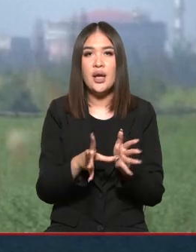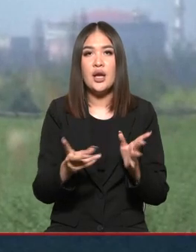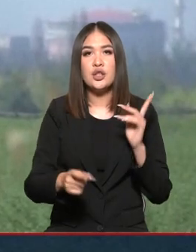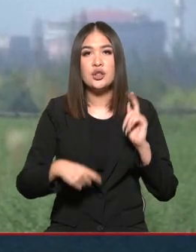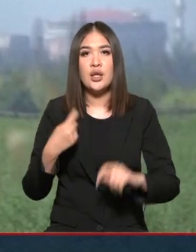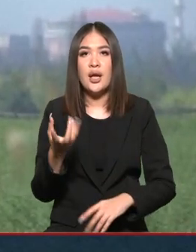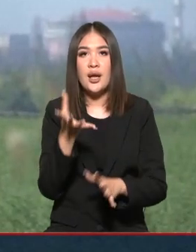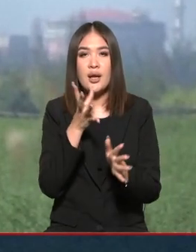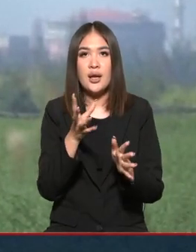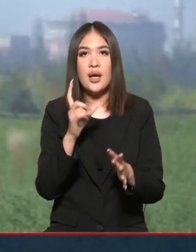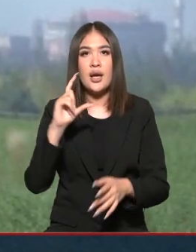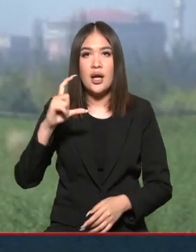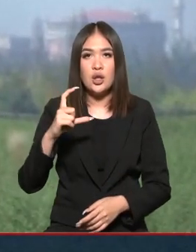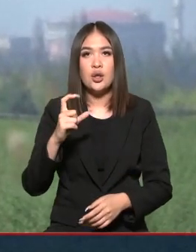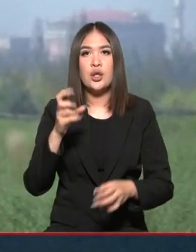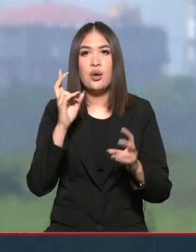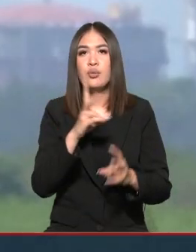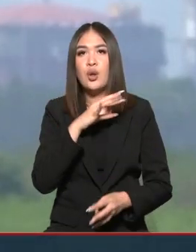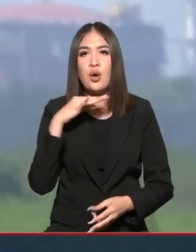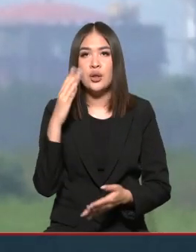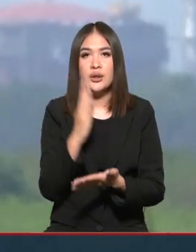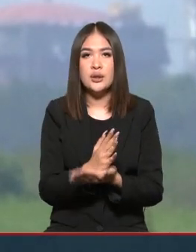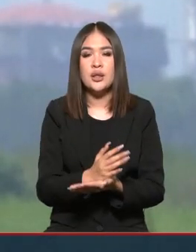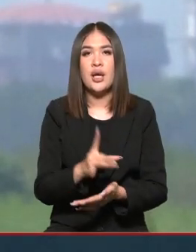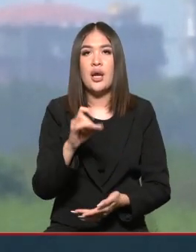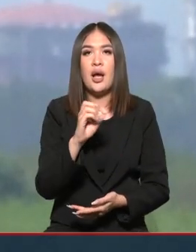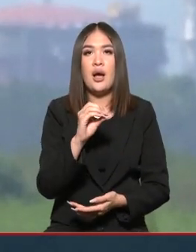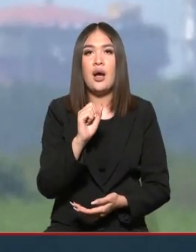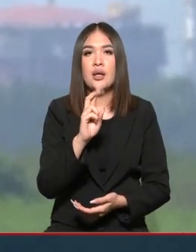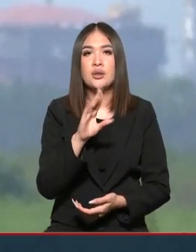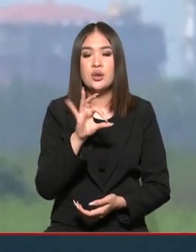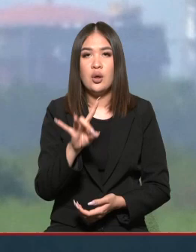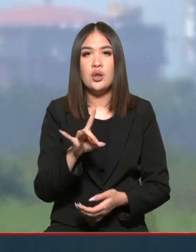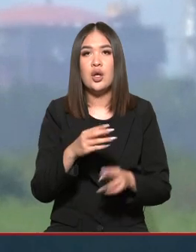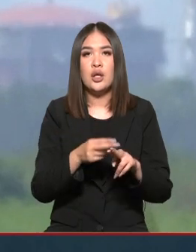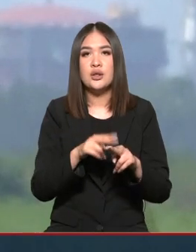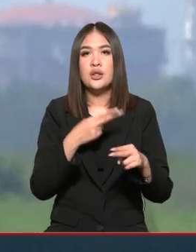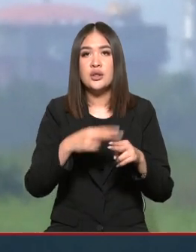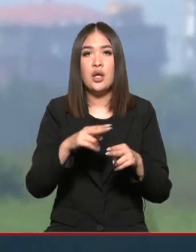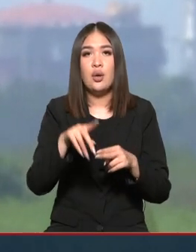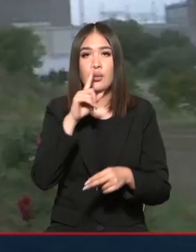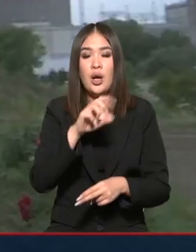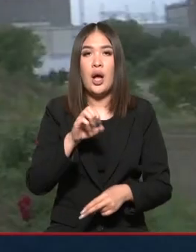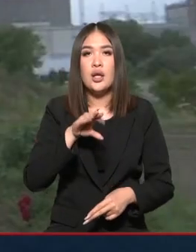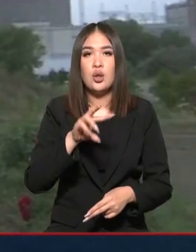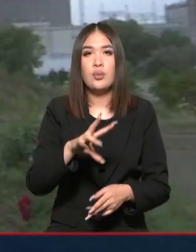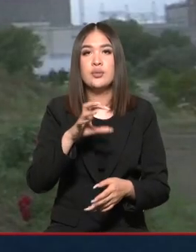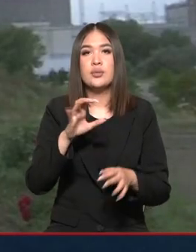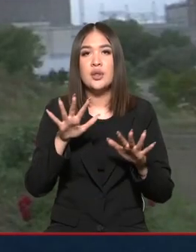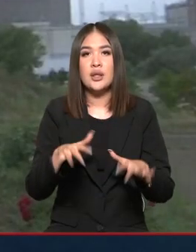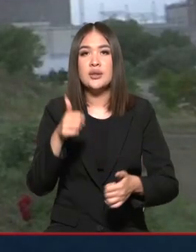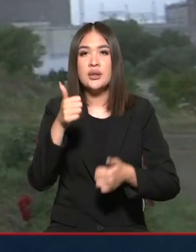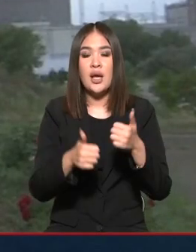мен экологиялық зардабы көп, ал реакторлар ауаны ластайтын қалдықтарды шығармайды. Атом станцияларымен